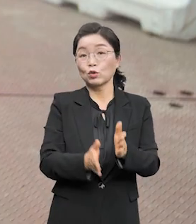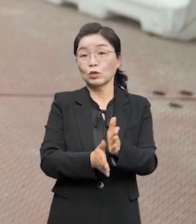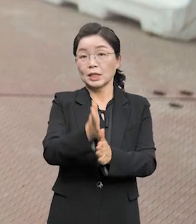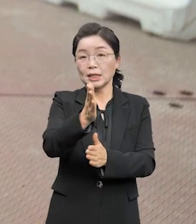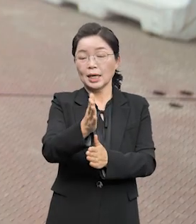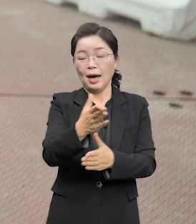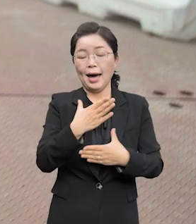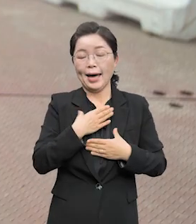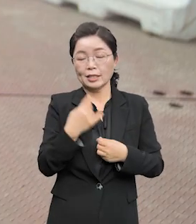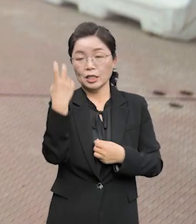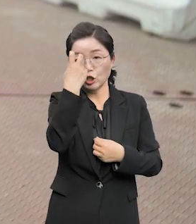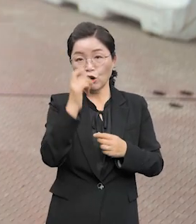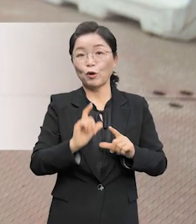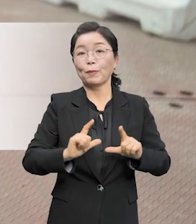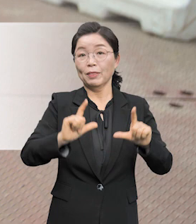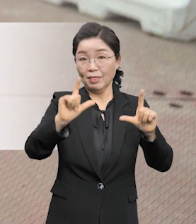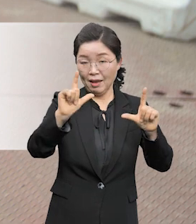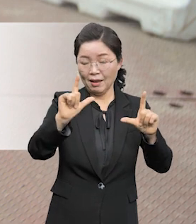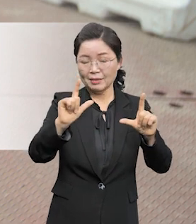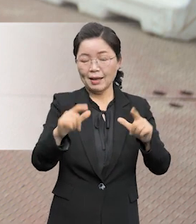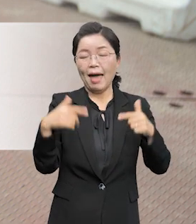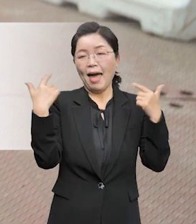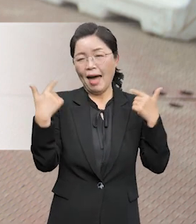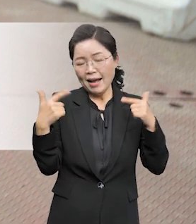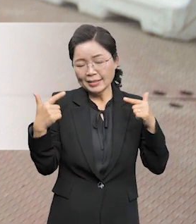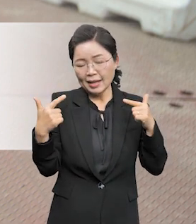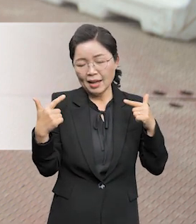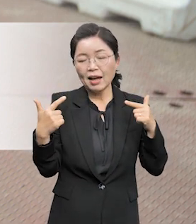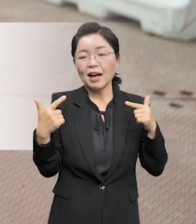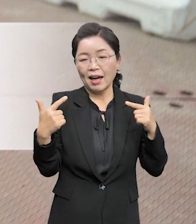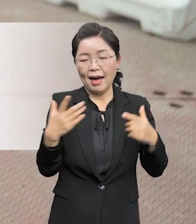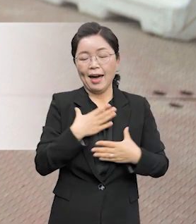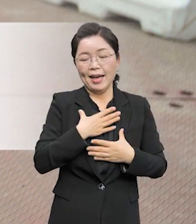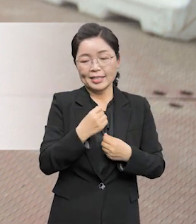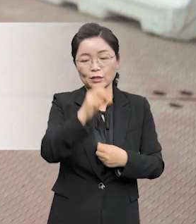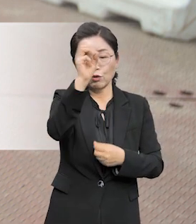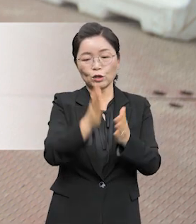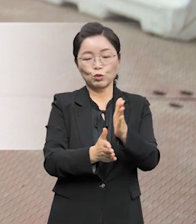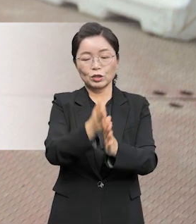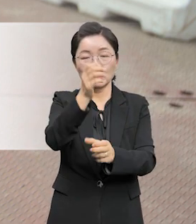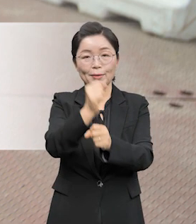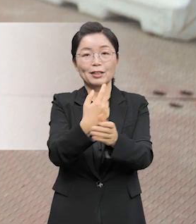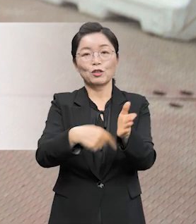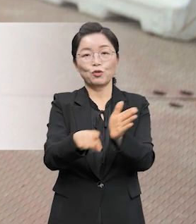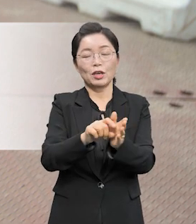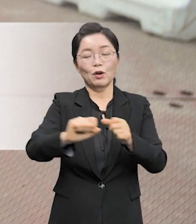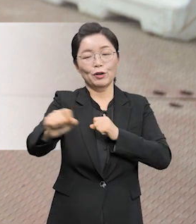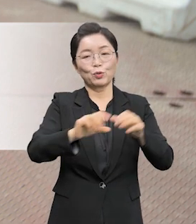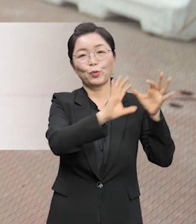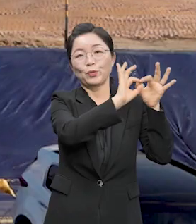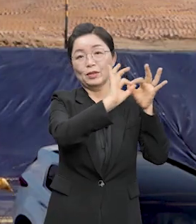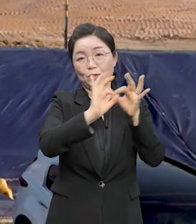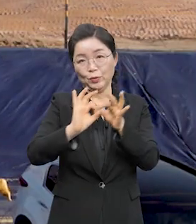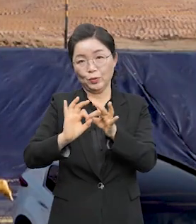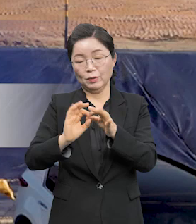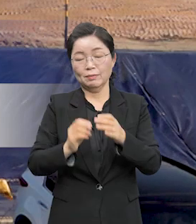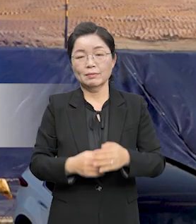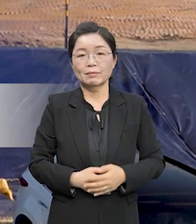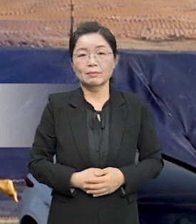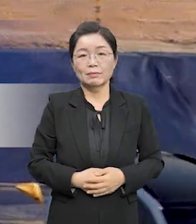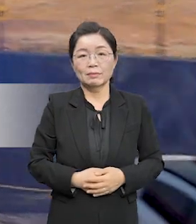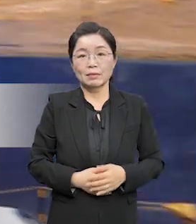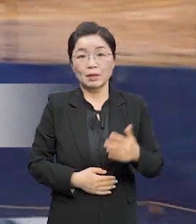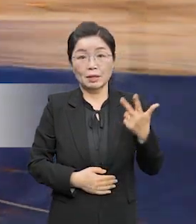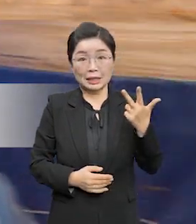광주시가 안전점검의 날을 맞아 언제 어디서나 안심도시 광주를 만들기 위한 행보를 이어갔습니다.